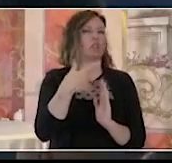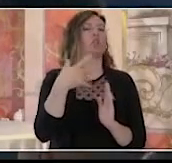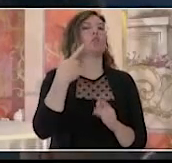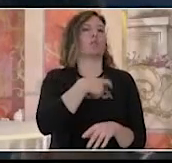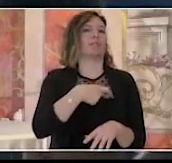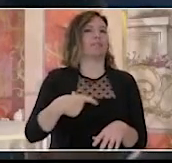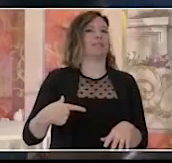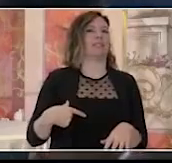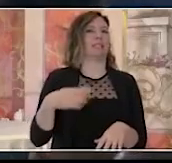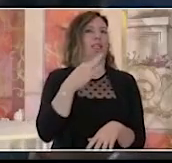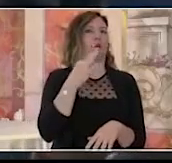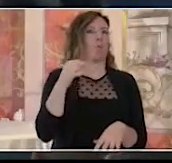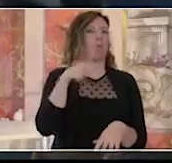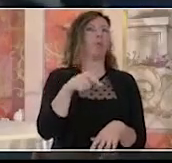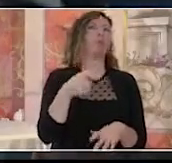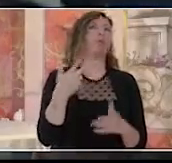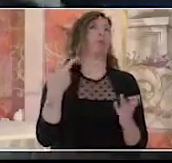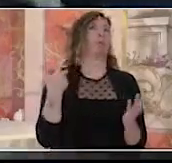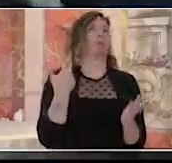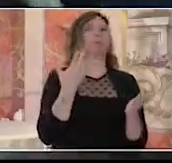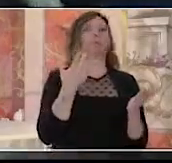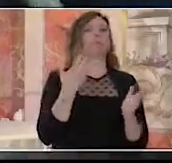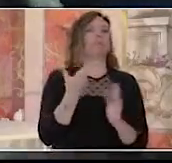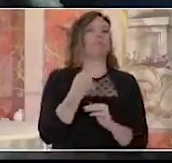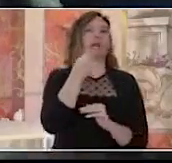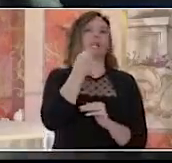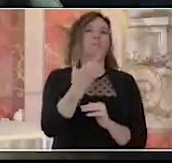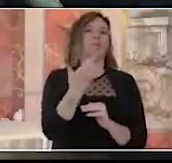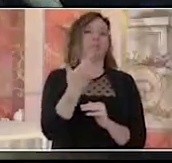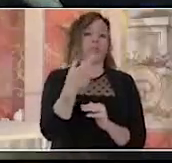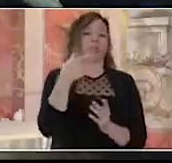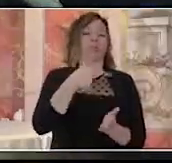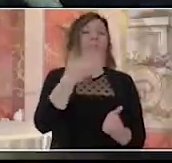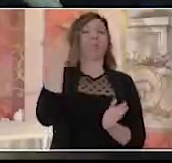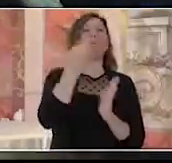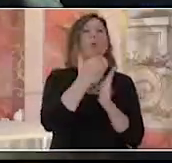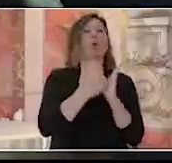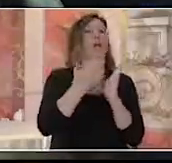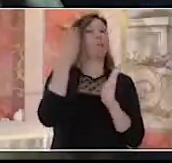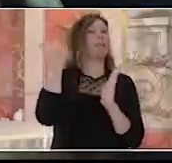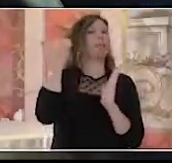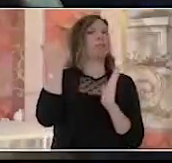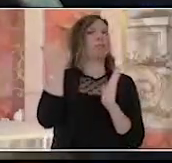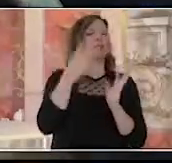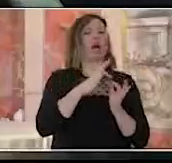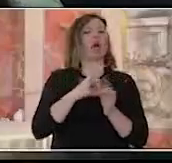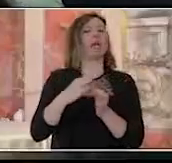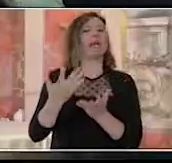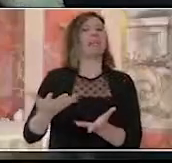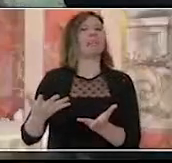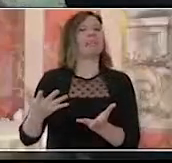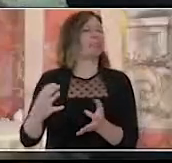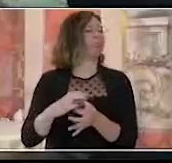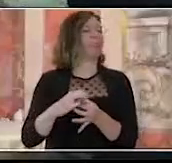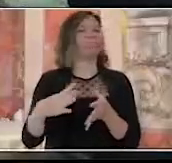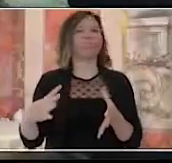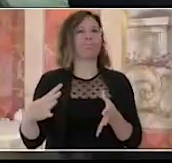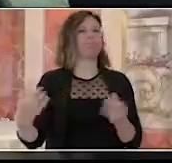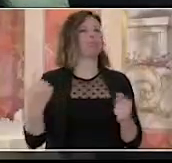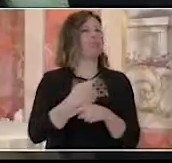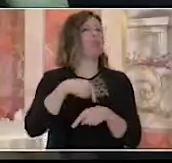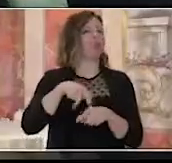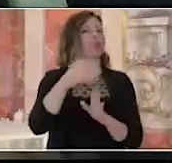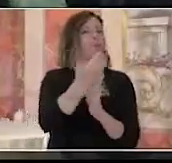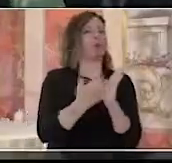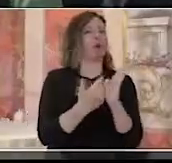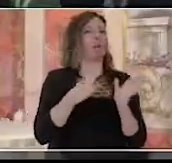po' autoreferenziale, cioè poco costruita ascoltando. Invece questa programmazione si può sempre fare meglio, però